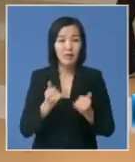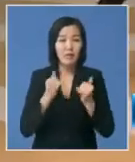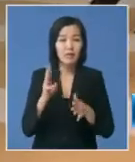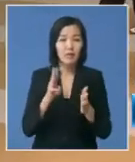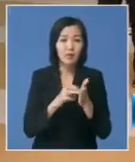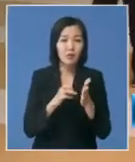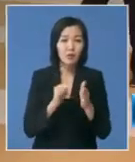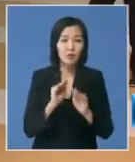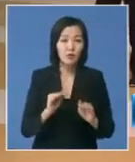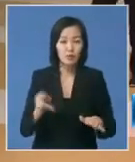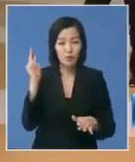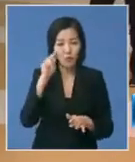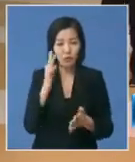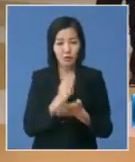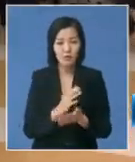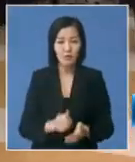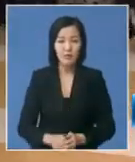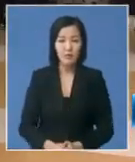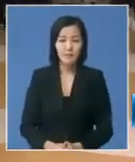800-ден астам оқушы білім алып жатыр.